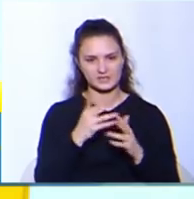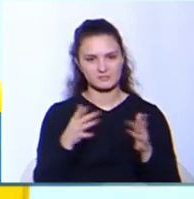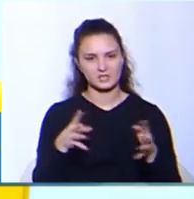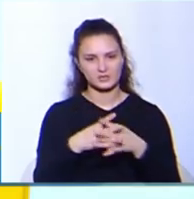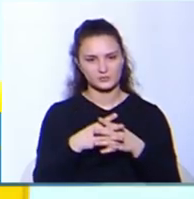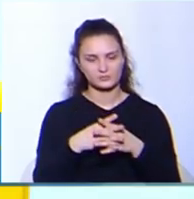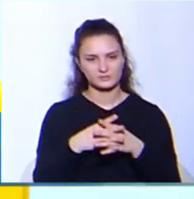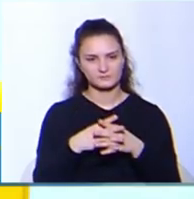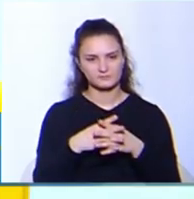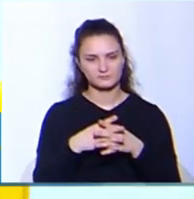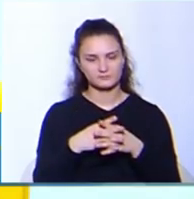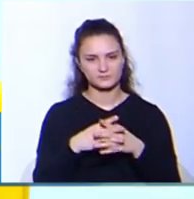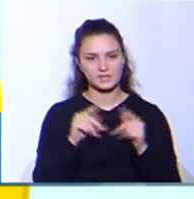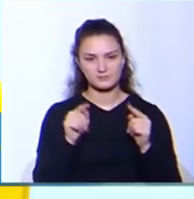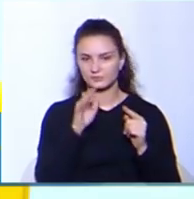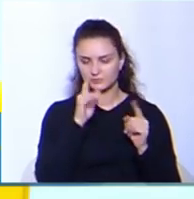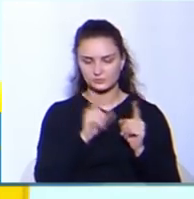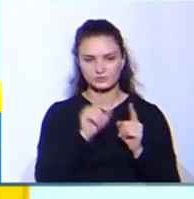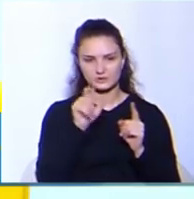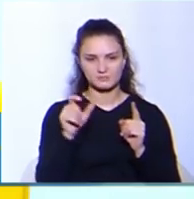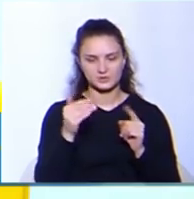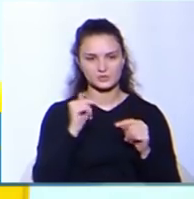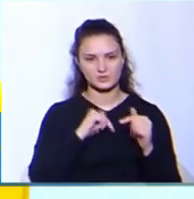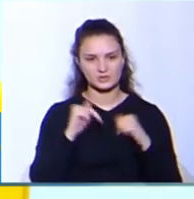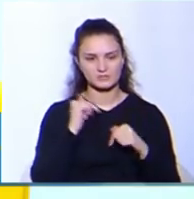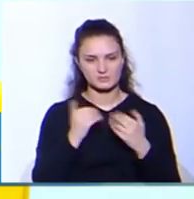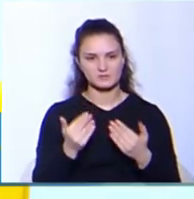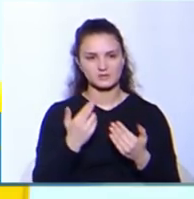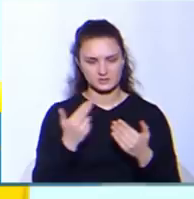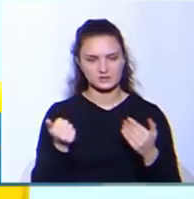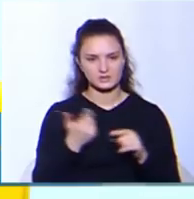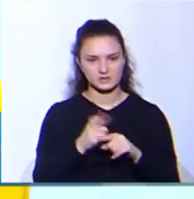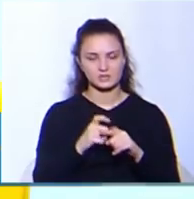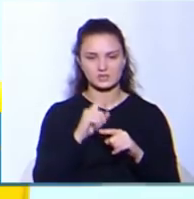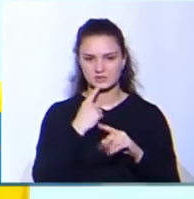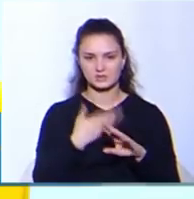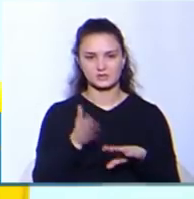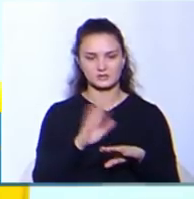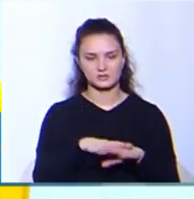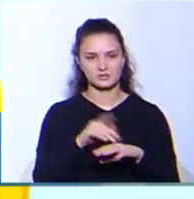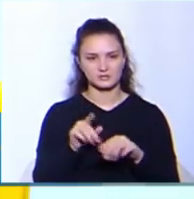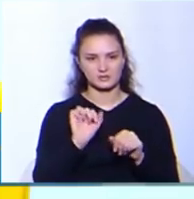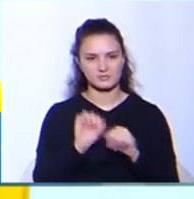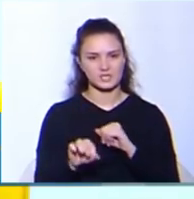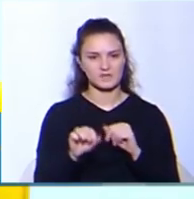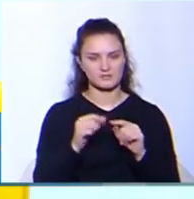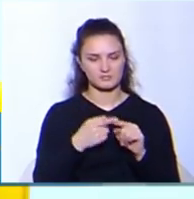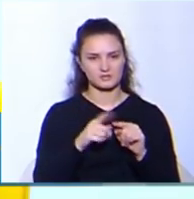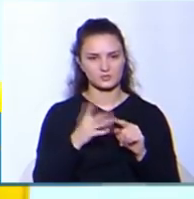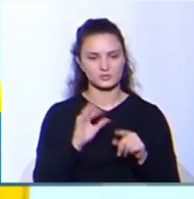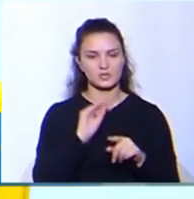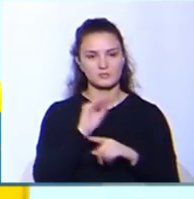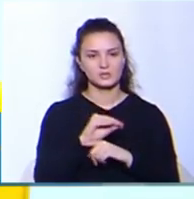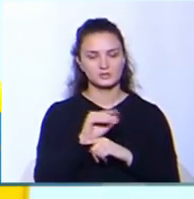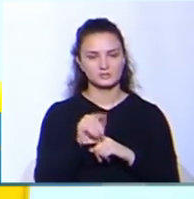გარეული და ამ დროს ადამიანის ორგანიზმისთვის რა თქმა უნდა გაცილებით უფრო ძნელია გამკლავება მით უფრო თუ ამას